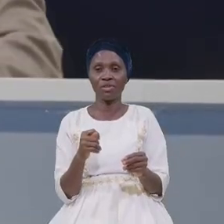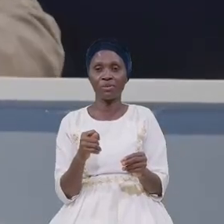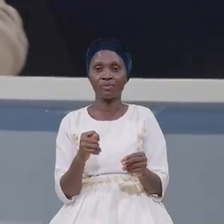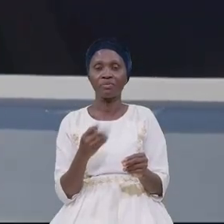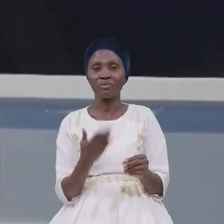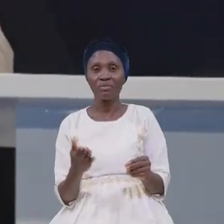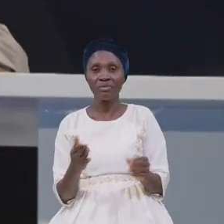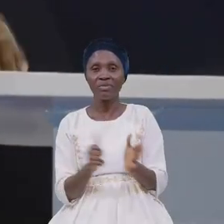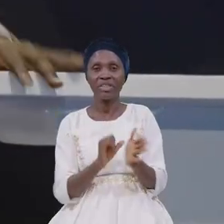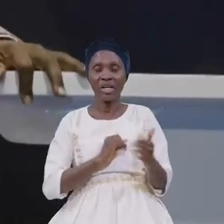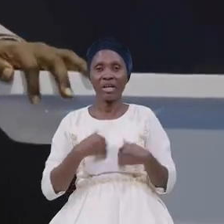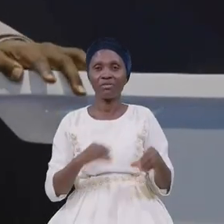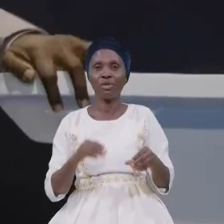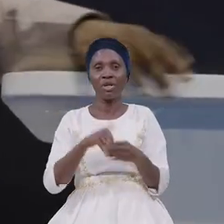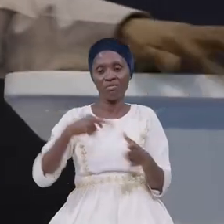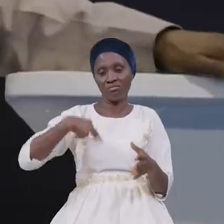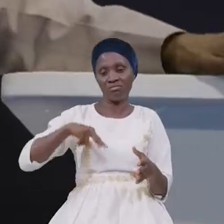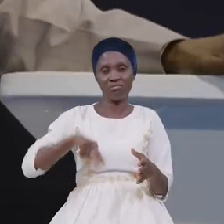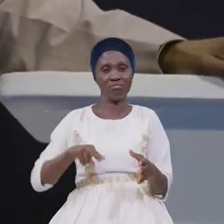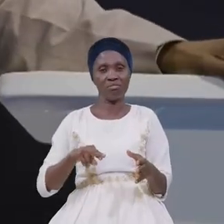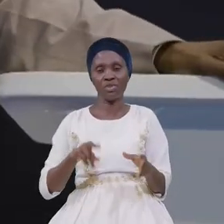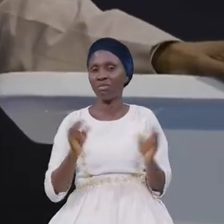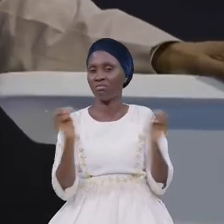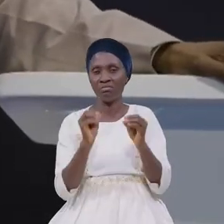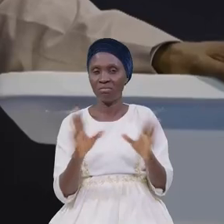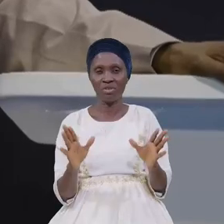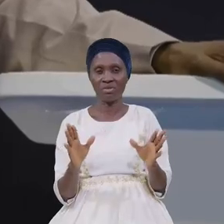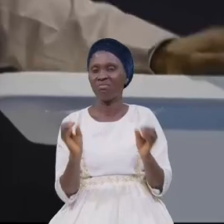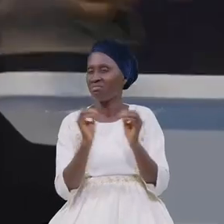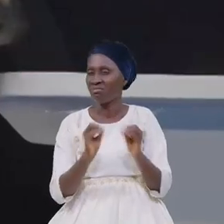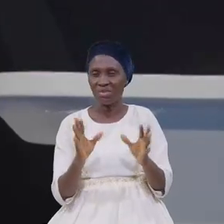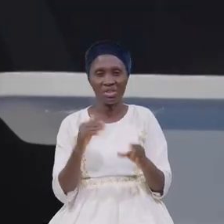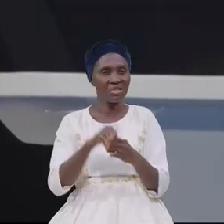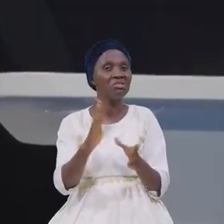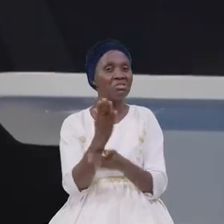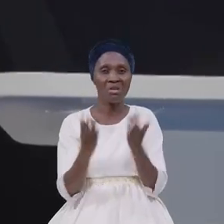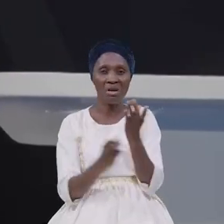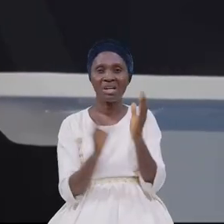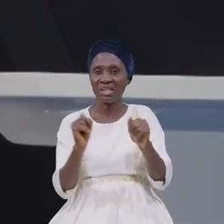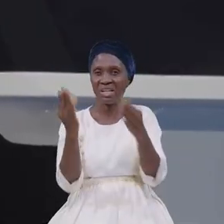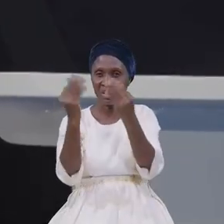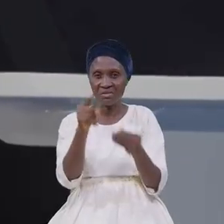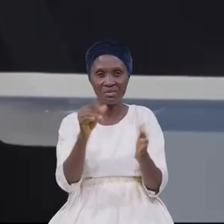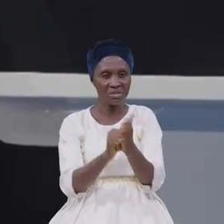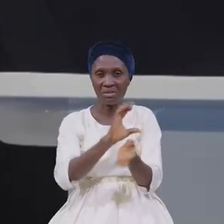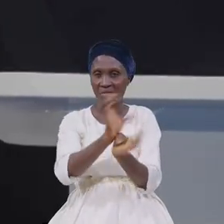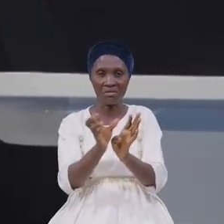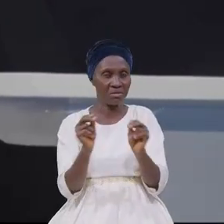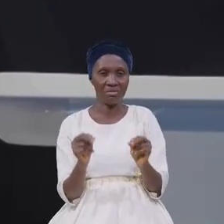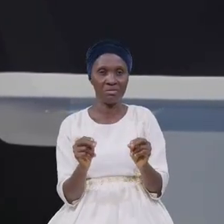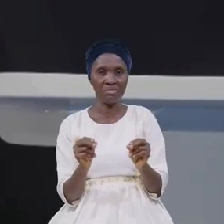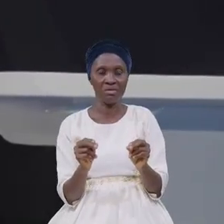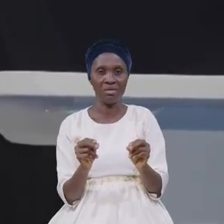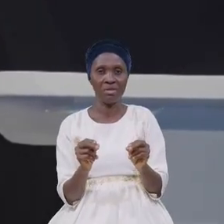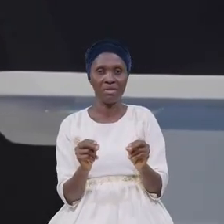j'ai marché. Il n'y a rien dans les mains qui peut, il n'y a rien dans la